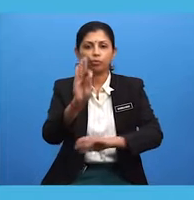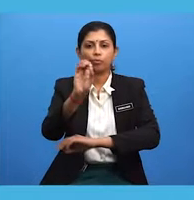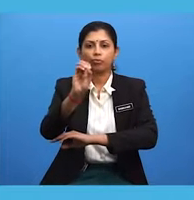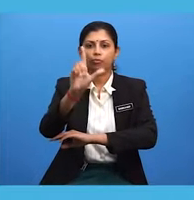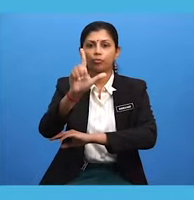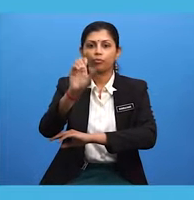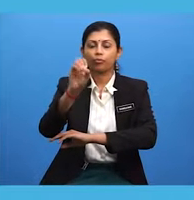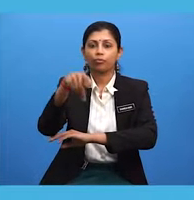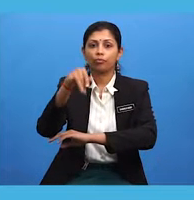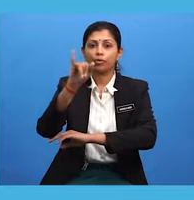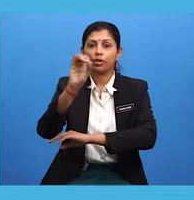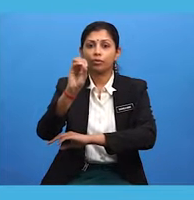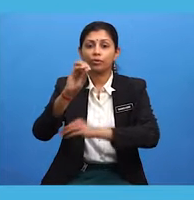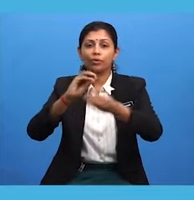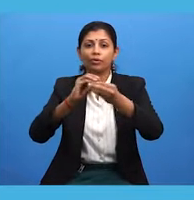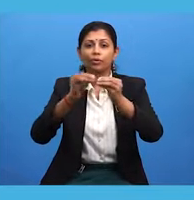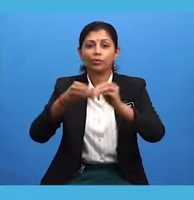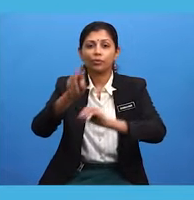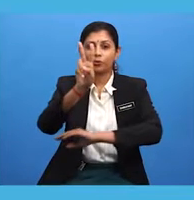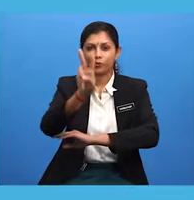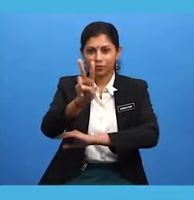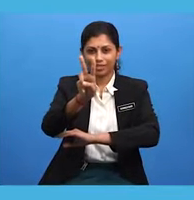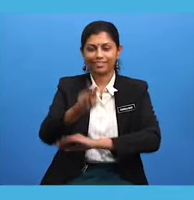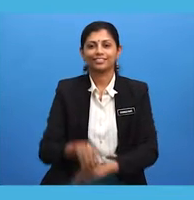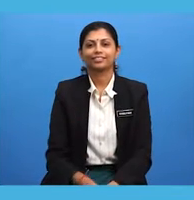iaitu struktur yang bernombor 2.